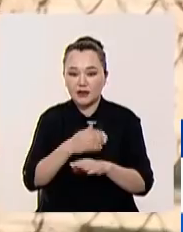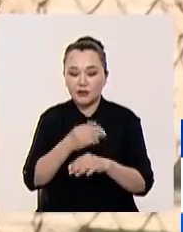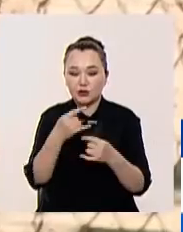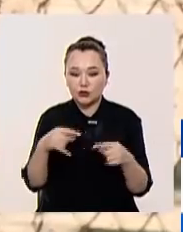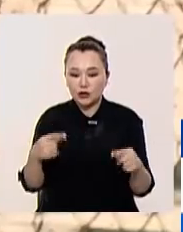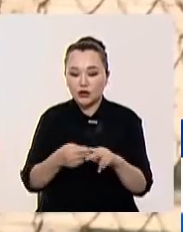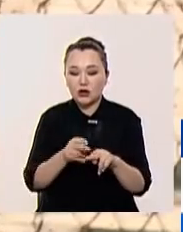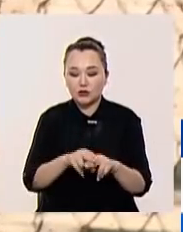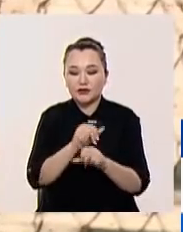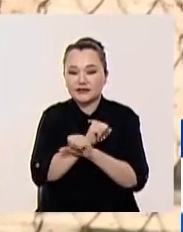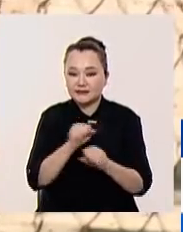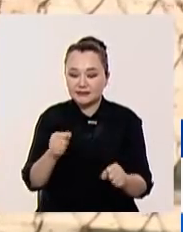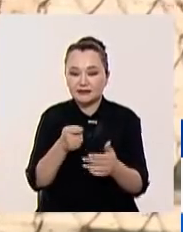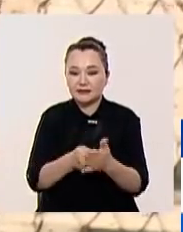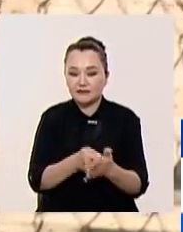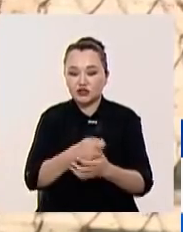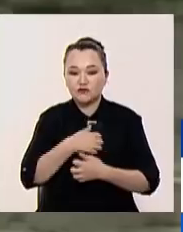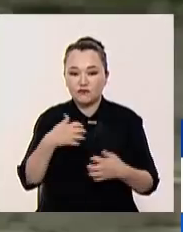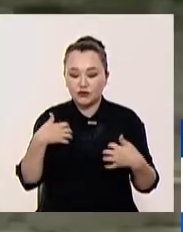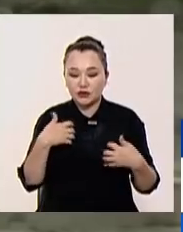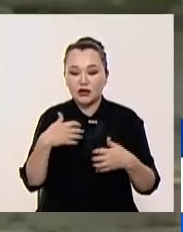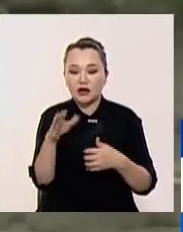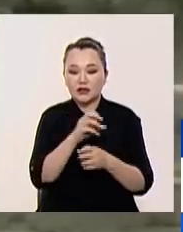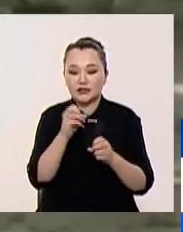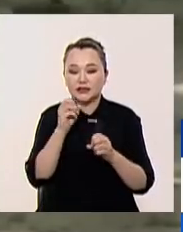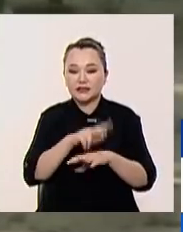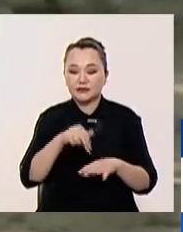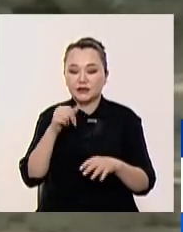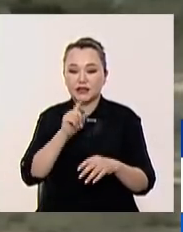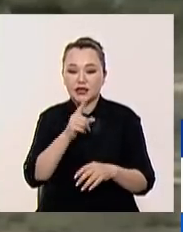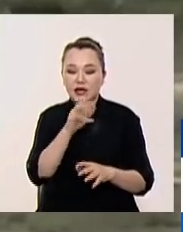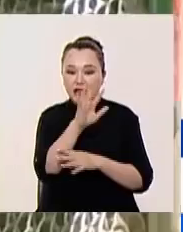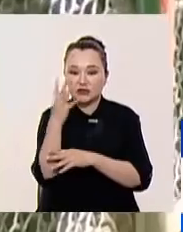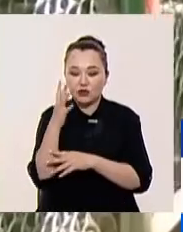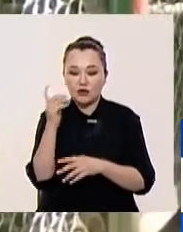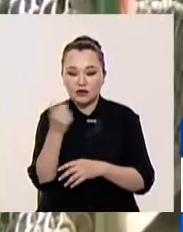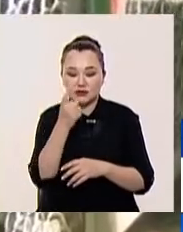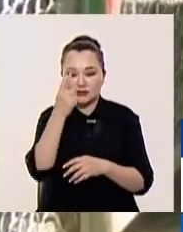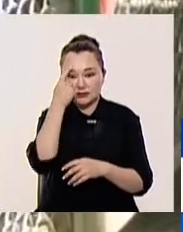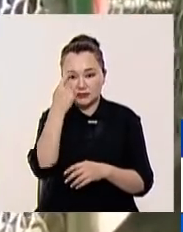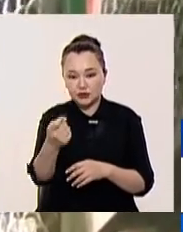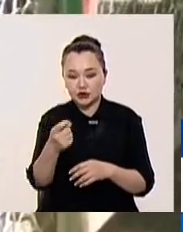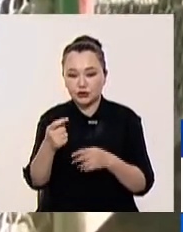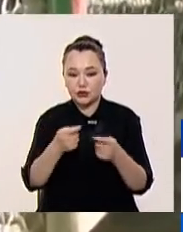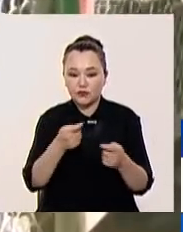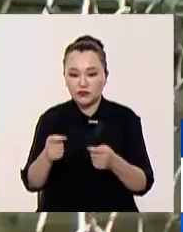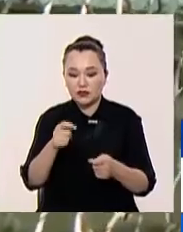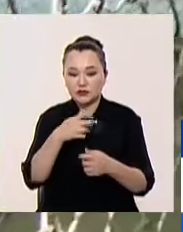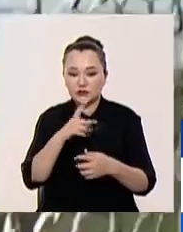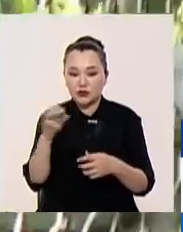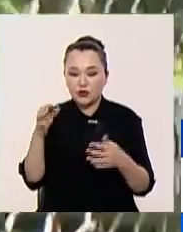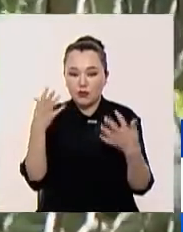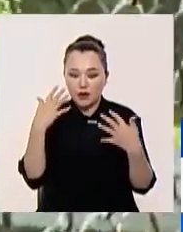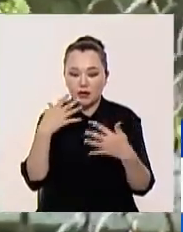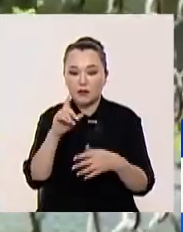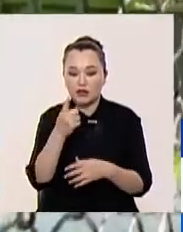продукты, которые нельзя давать животным. Представители инспекции лесного хозяйства сделали замечание руководству зоопарка. Тщательно разберутся и с